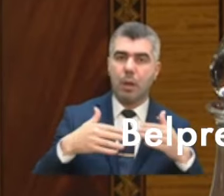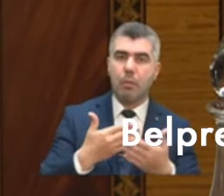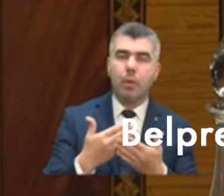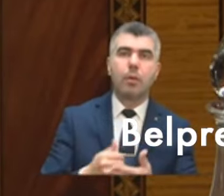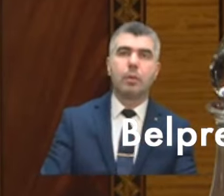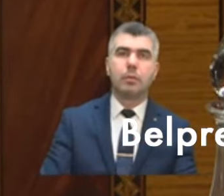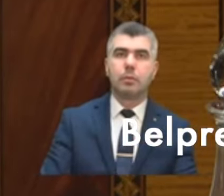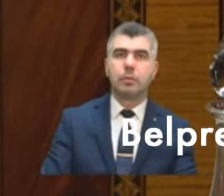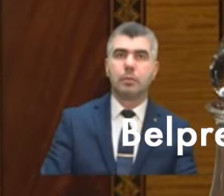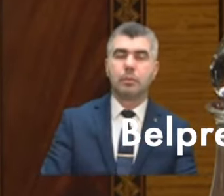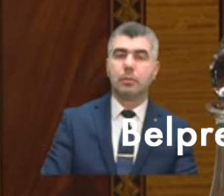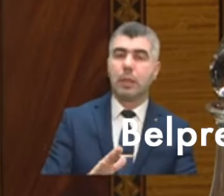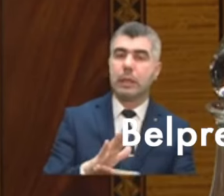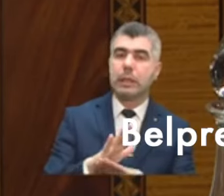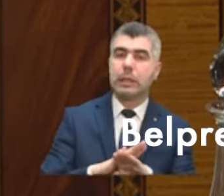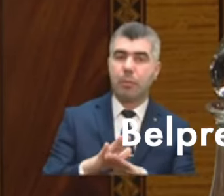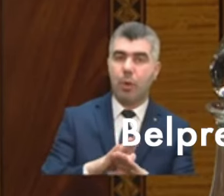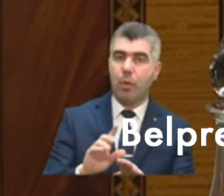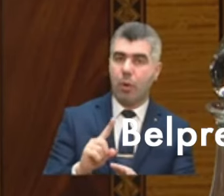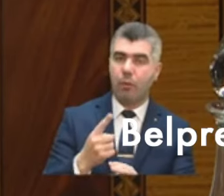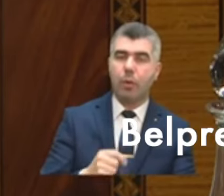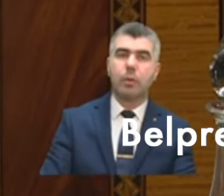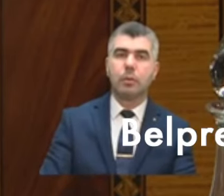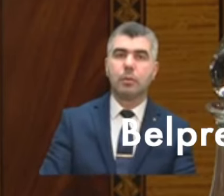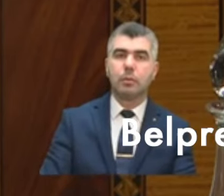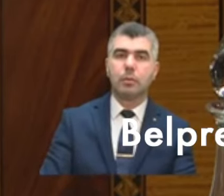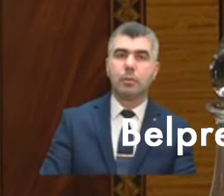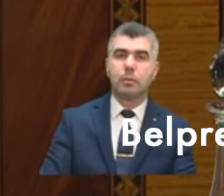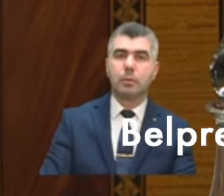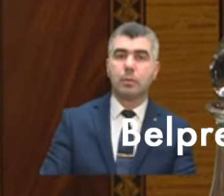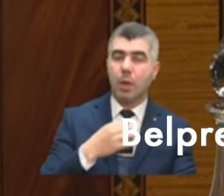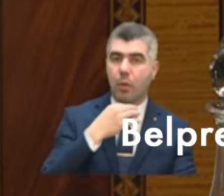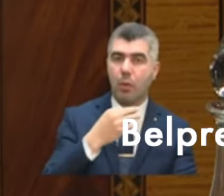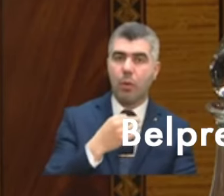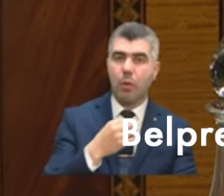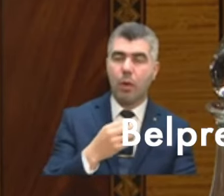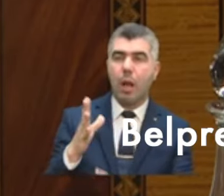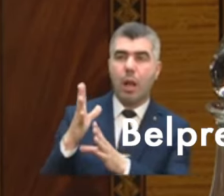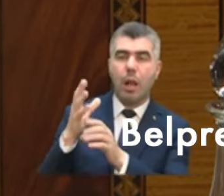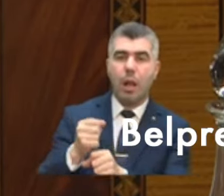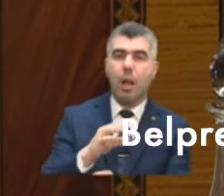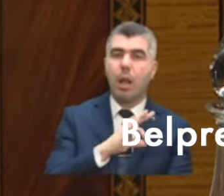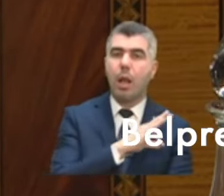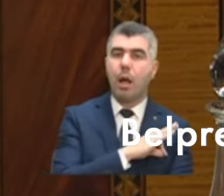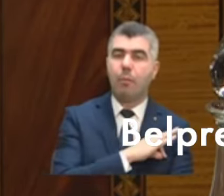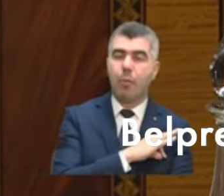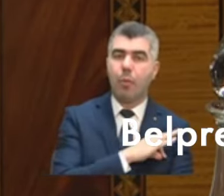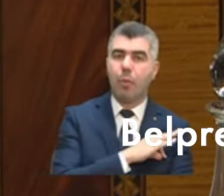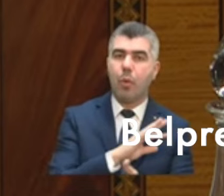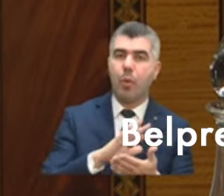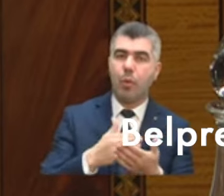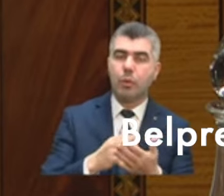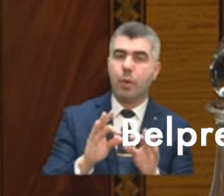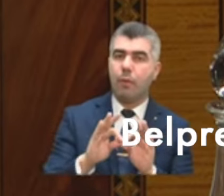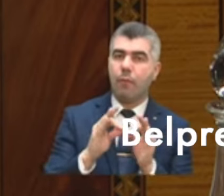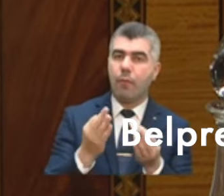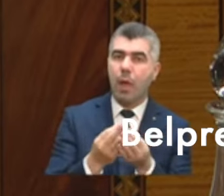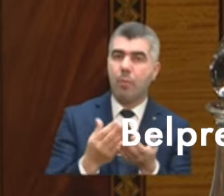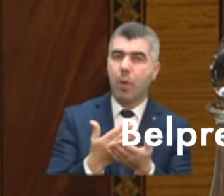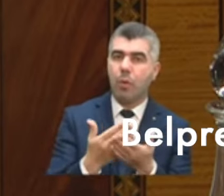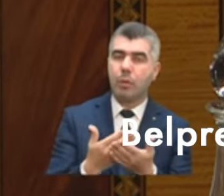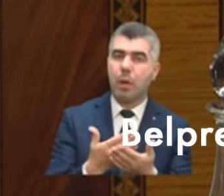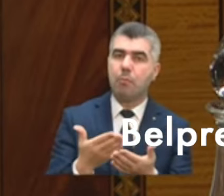المحترمون اسمحوا لنا بدايه ان نتقدم بتعازينا الحاره للاسره الكبيره والصغيره في